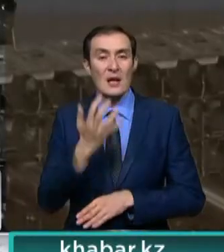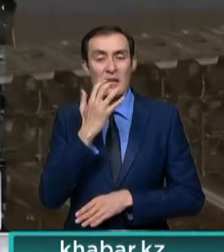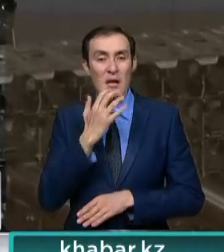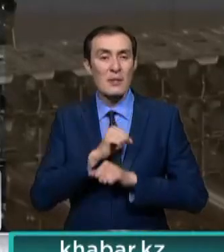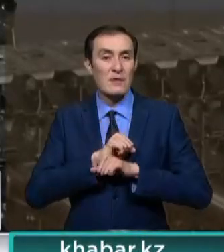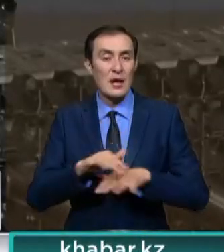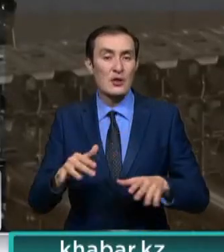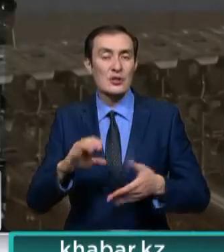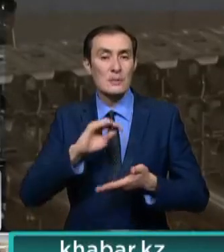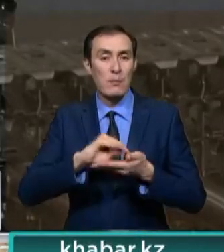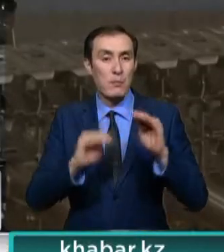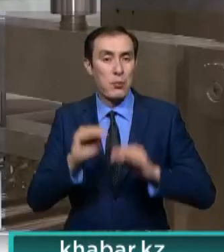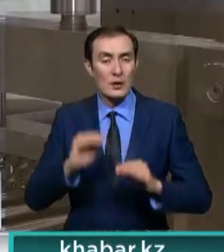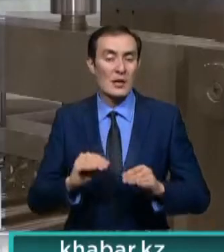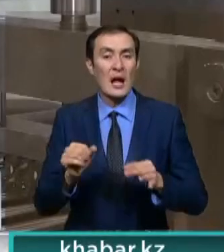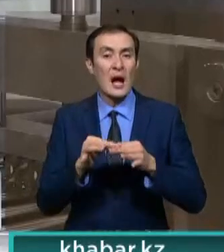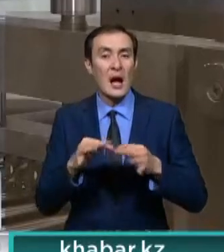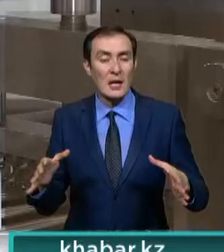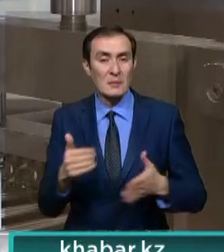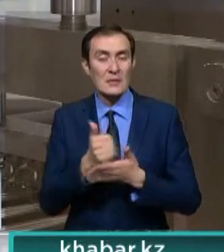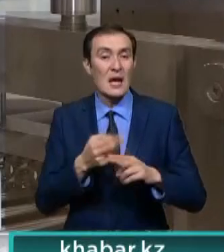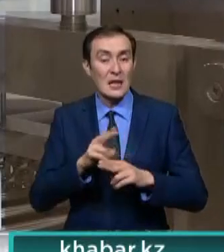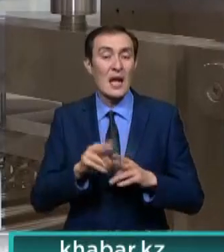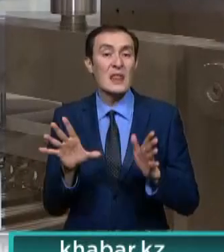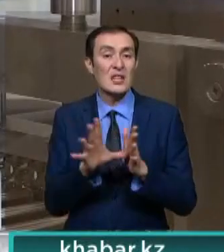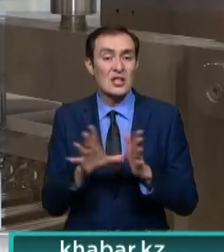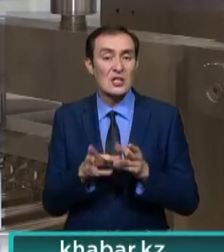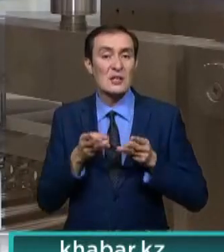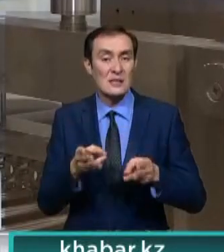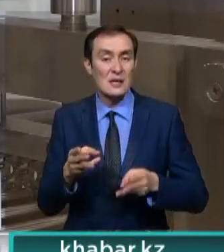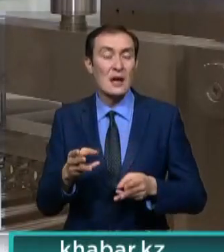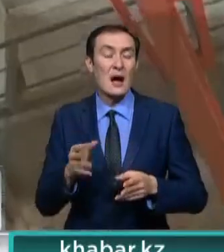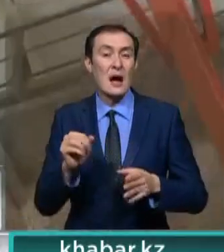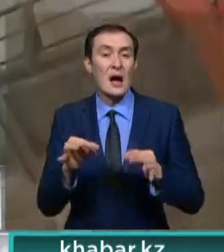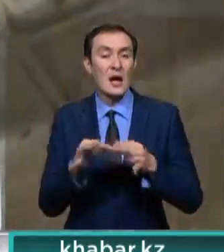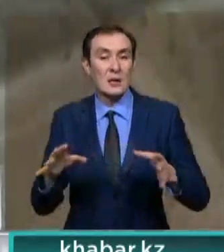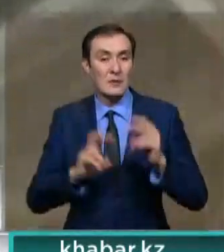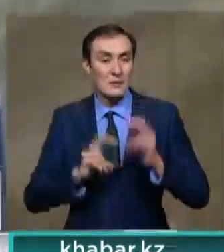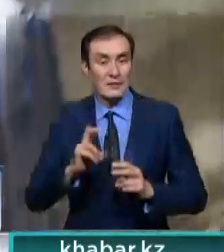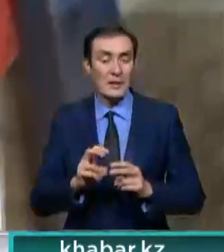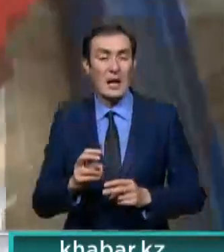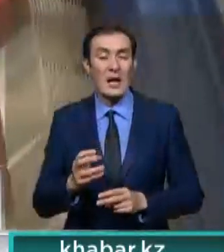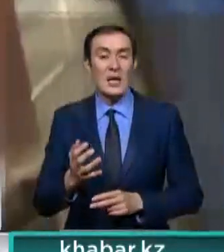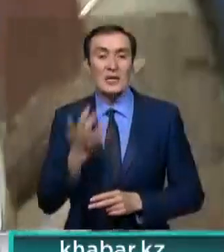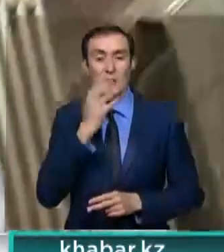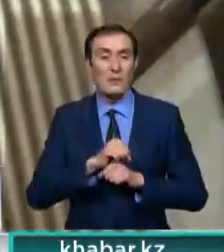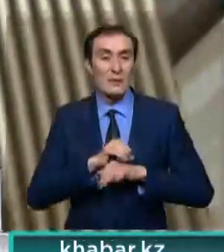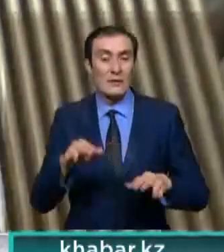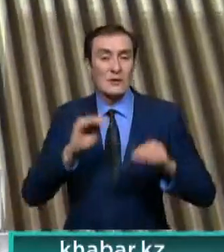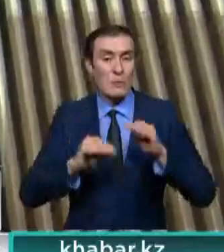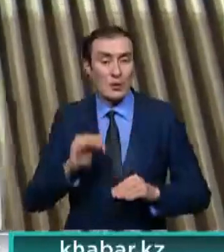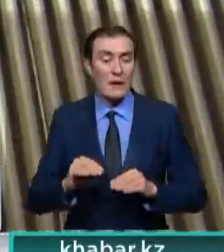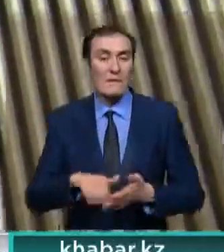тепловыделяющие сборки для атомных станций, деталей, по сути, энергетического сердца реакторов. Эта тепловыделяющая сборка –